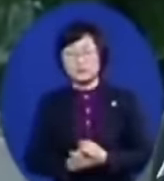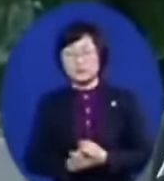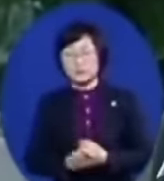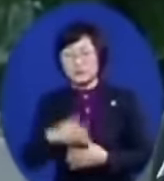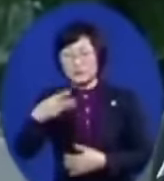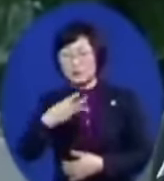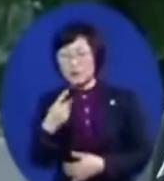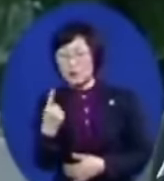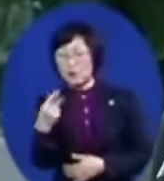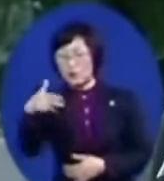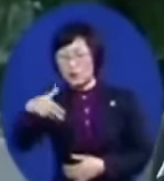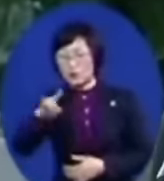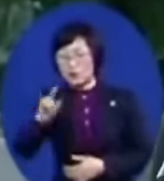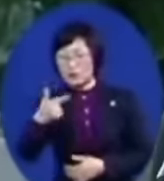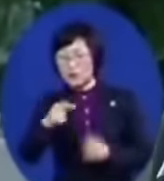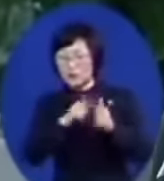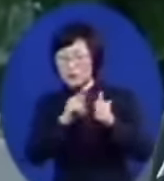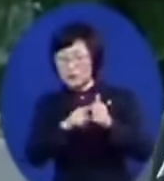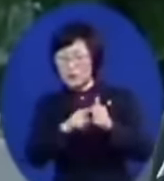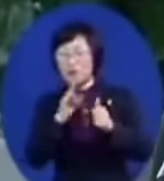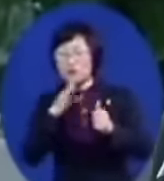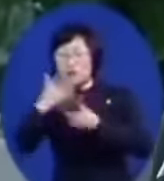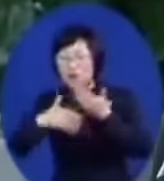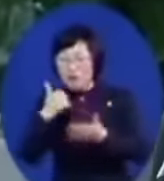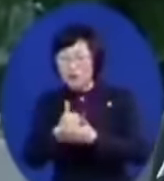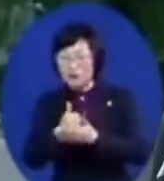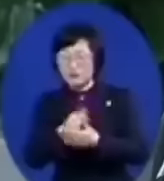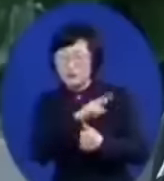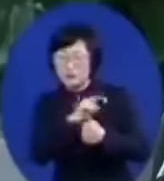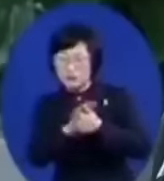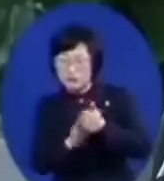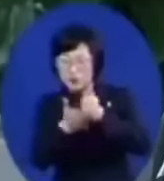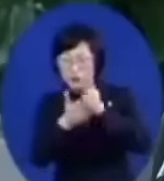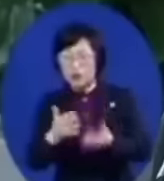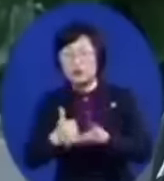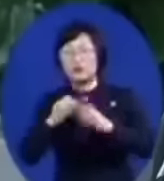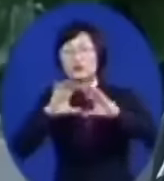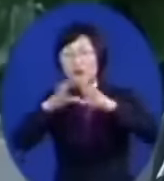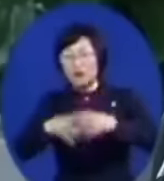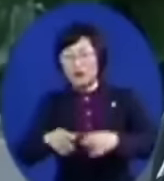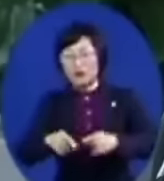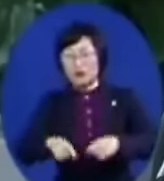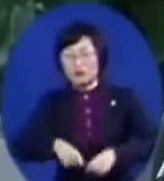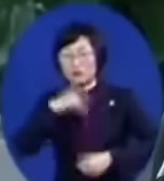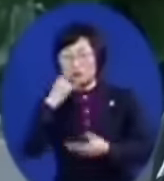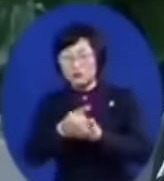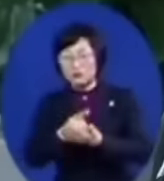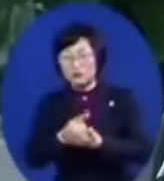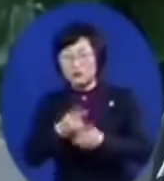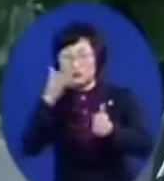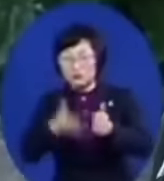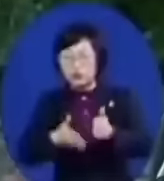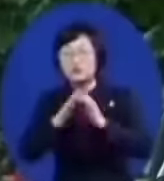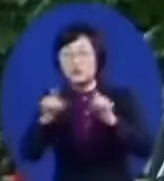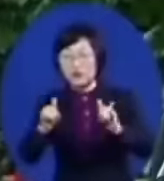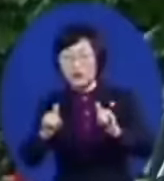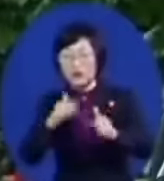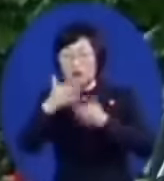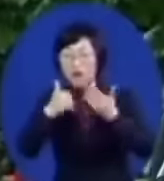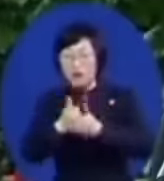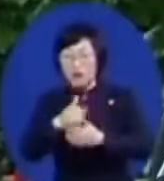로젠버그는 오직 하나님을 믿는 신앙만을 가지고 먼저 그의 나라와 그의 의를 구하며 순종했습니다. 그러자 하나님께서 그에게 놀라운 상을